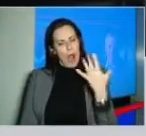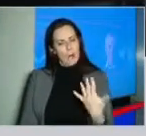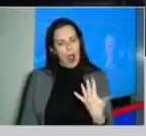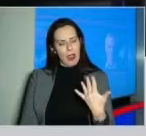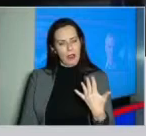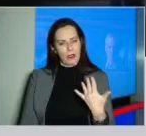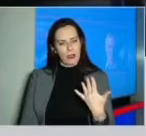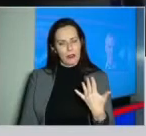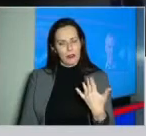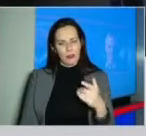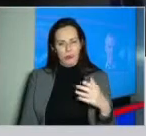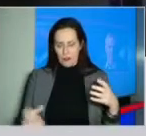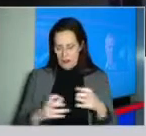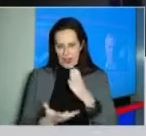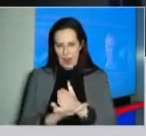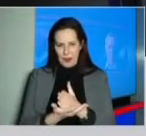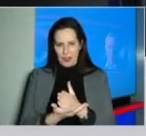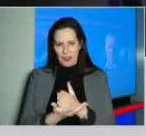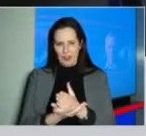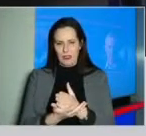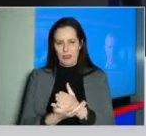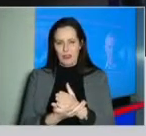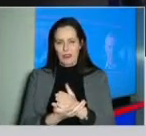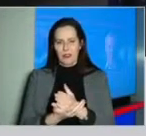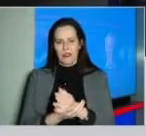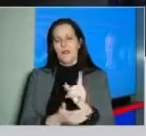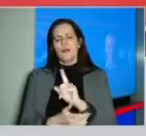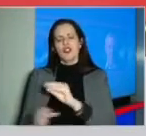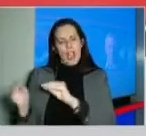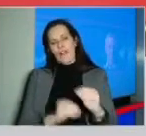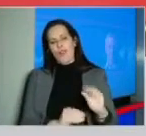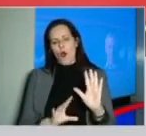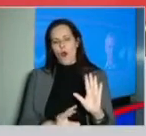שיעברו, כמו שהיה במפלגת המרכז, מה שנקרא אנטי ביבי, שיעברו